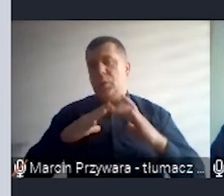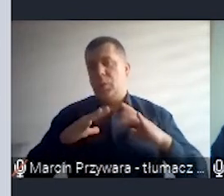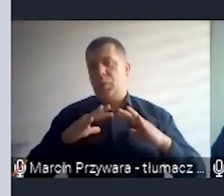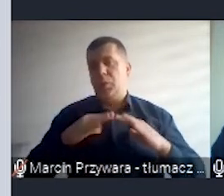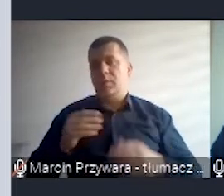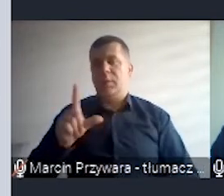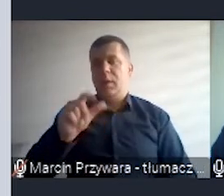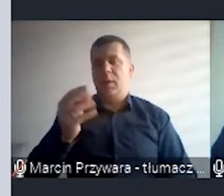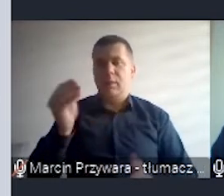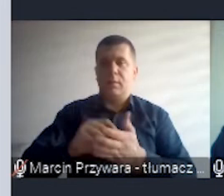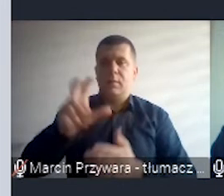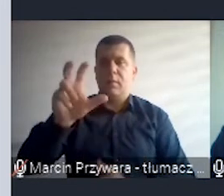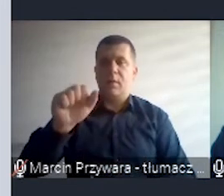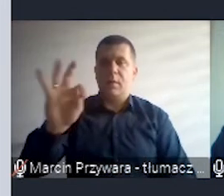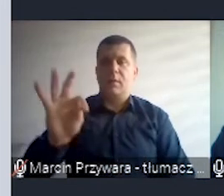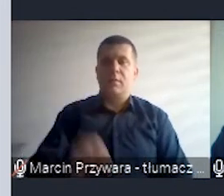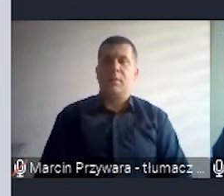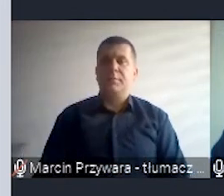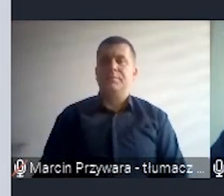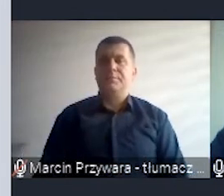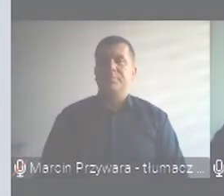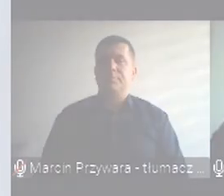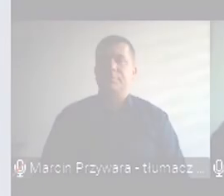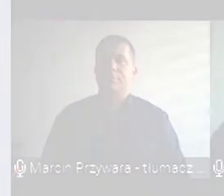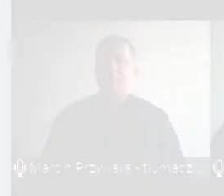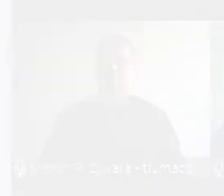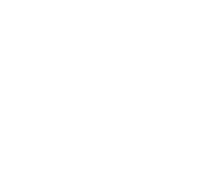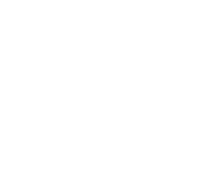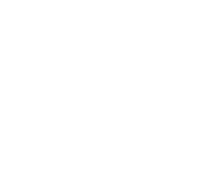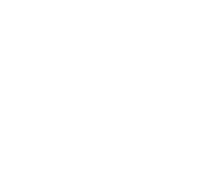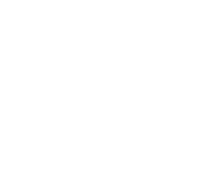wrzucę Wam link do list sprawdzających.